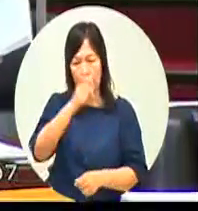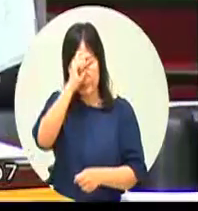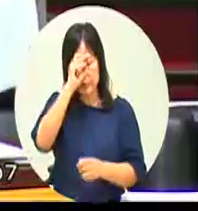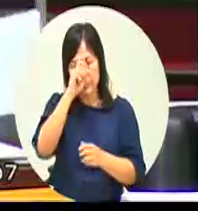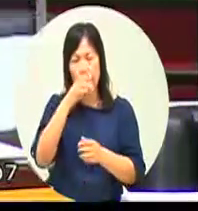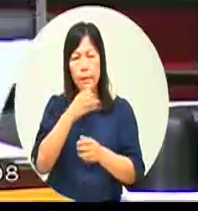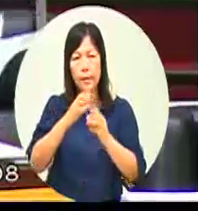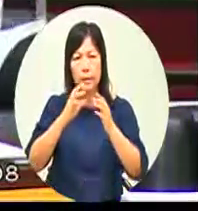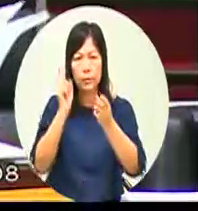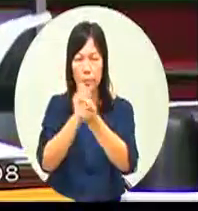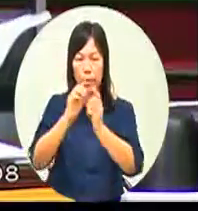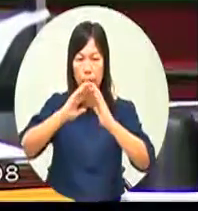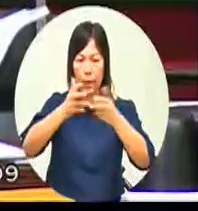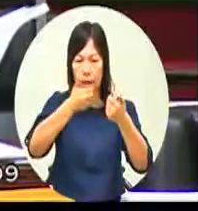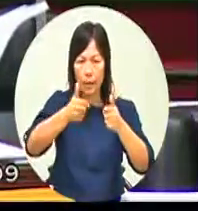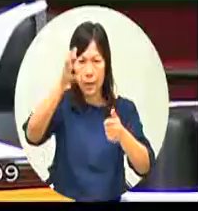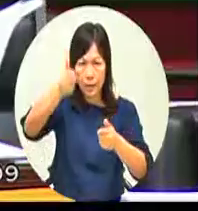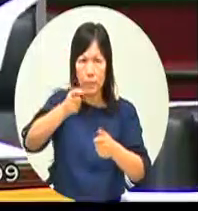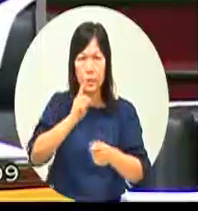在